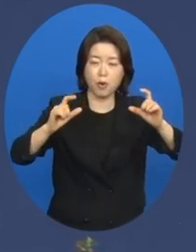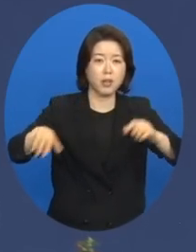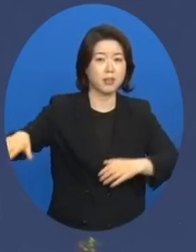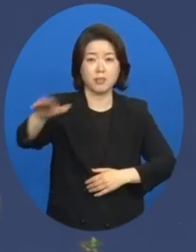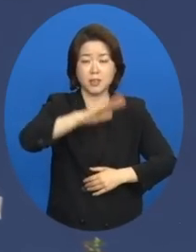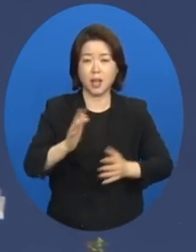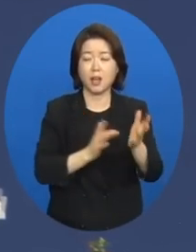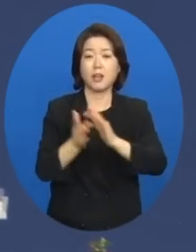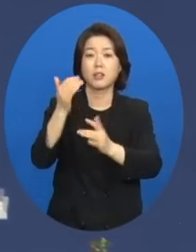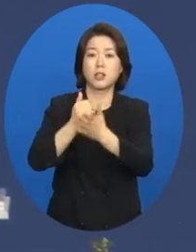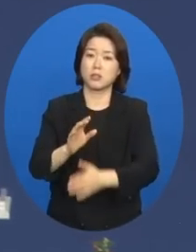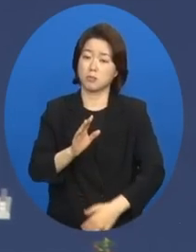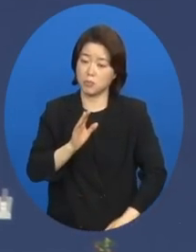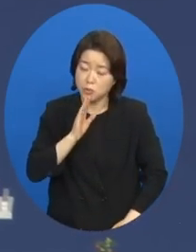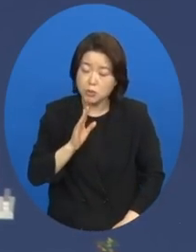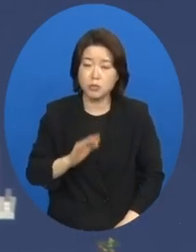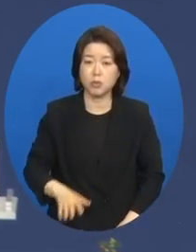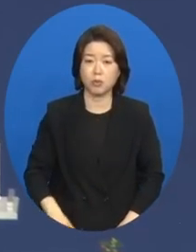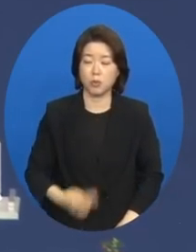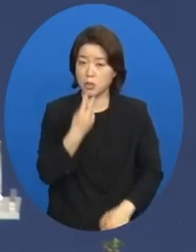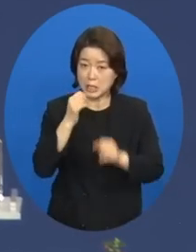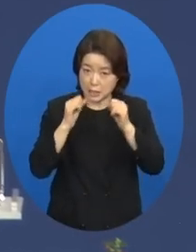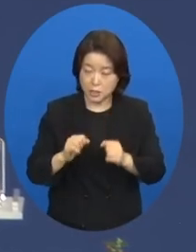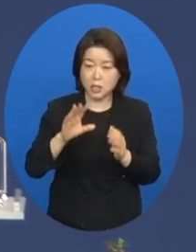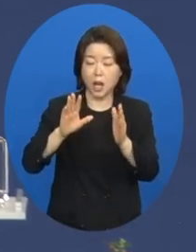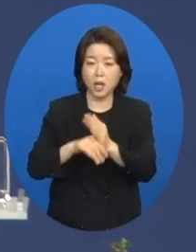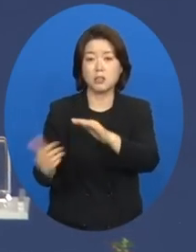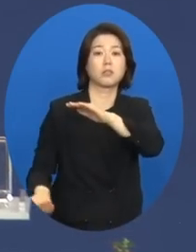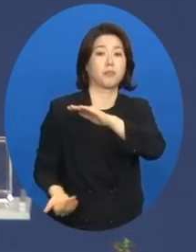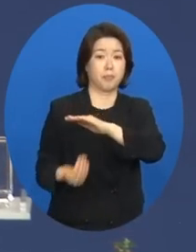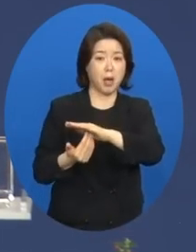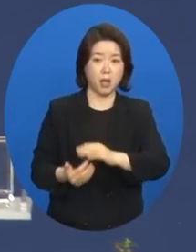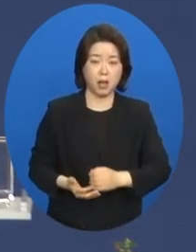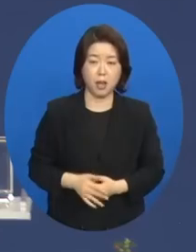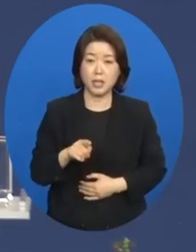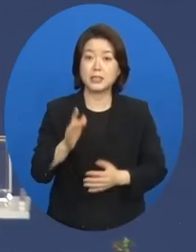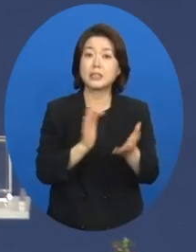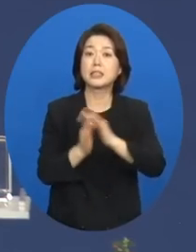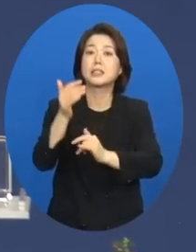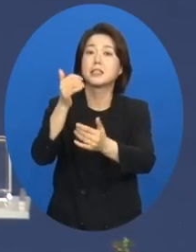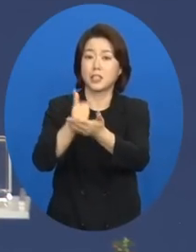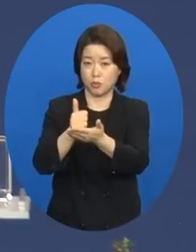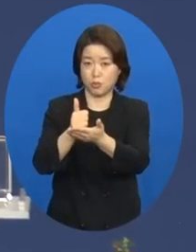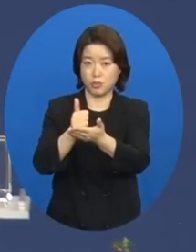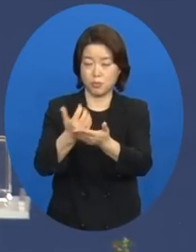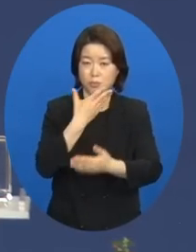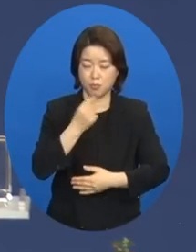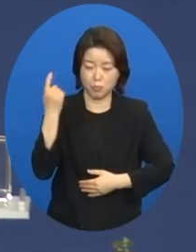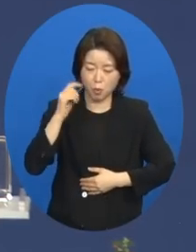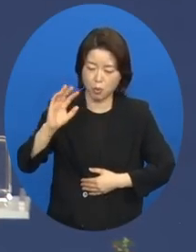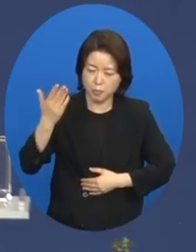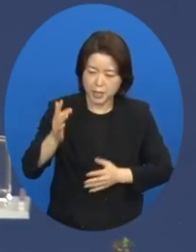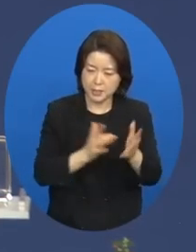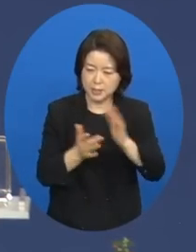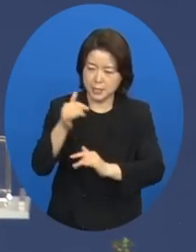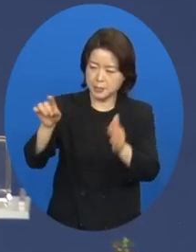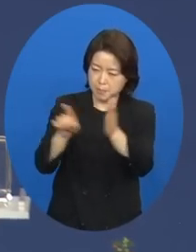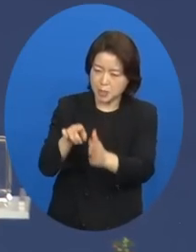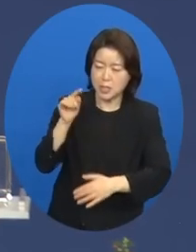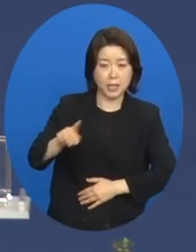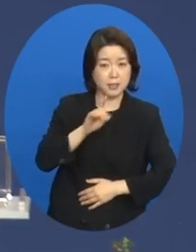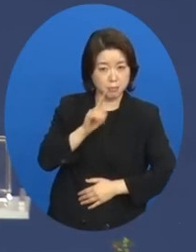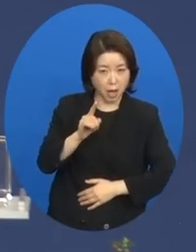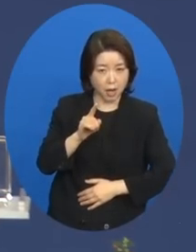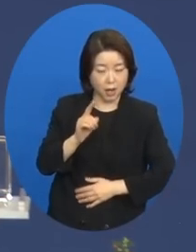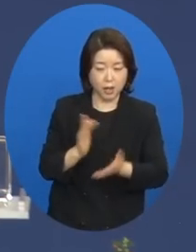예수님이 실제로 실증적으로 성취하신 거예요. 바로 그 예수님, 복음 되신 예수님을 믿는다는 말은